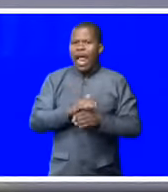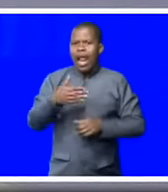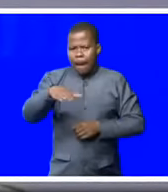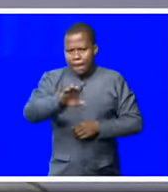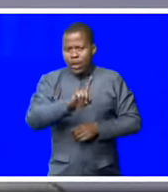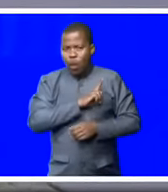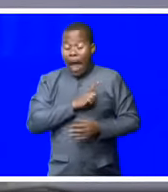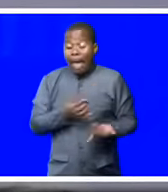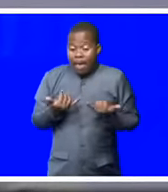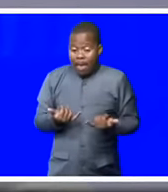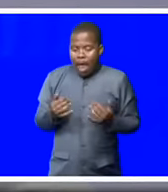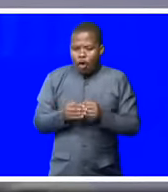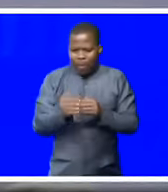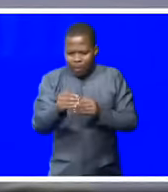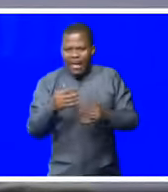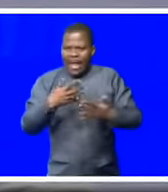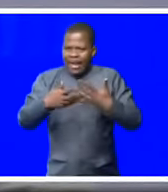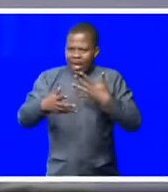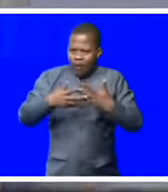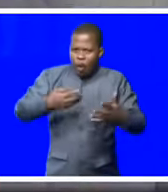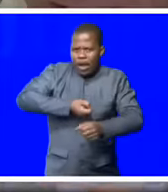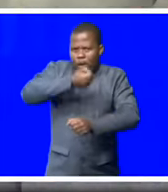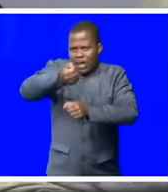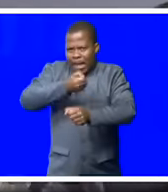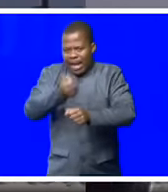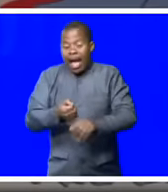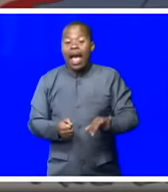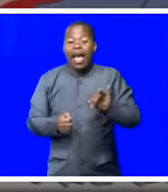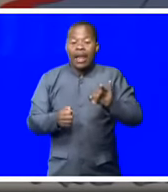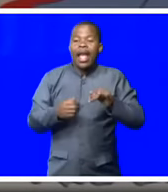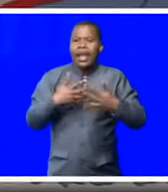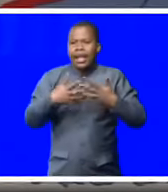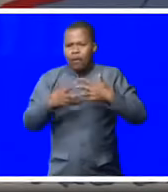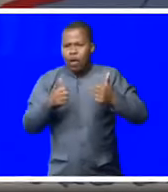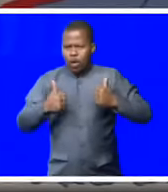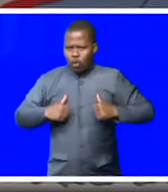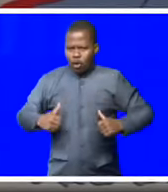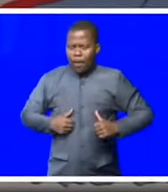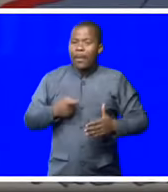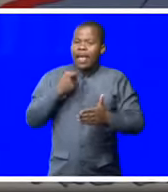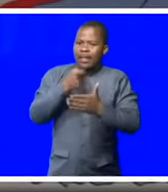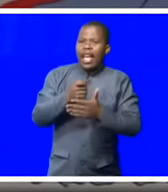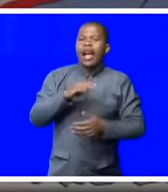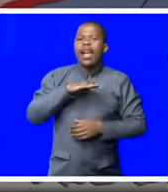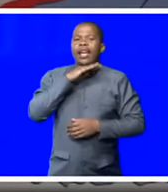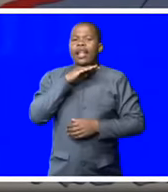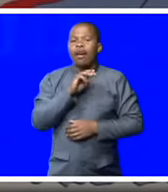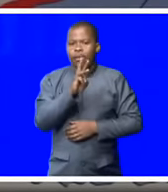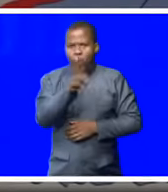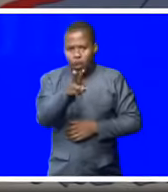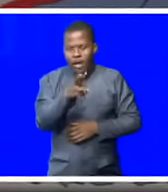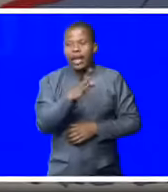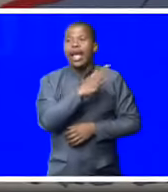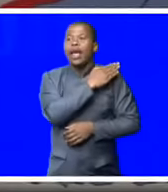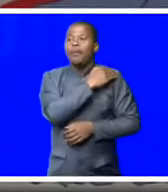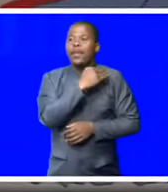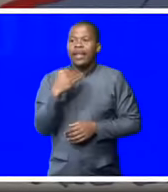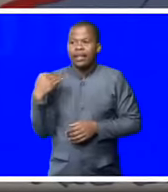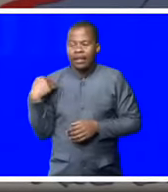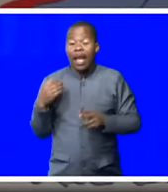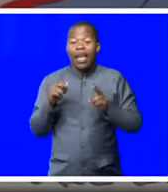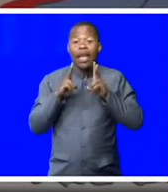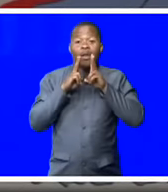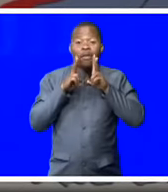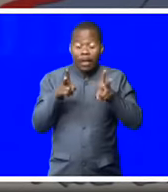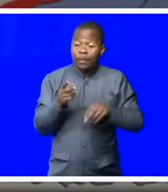kanjani impahla ngayene tindvo tekusebenta kwayo Njunete kuvakasha nemvelo Moses Vilakati ithi bohulumende kufanele babukisane indzaba yemavisa